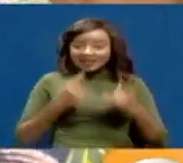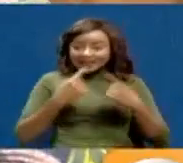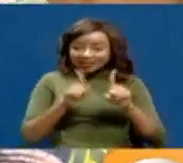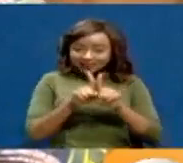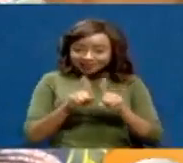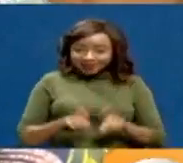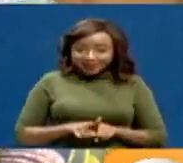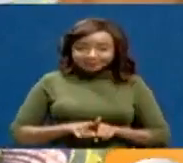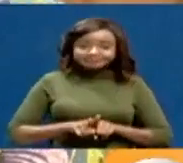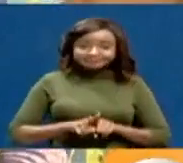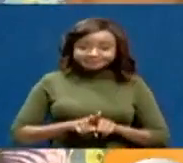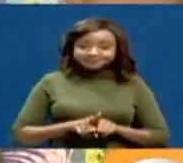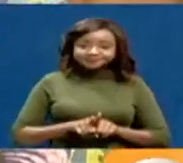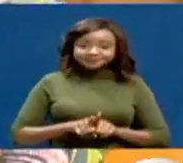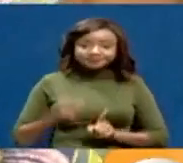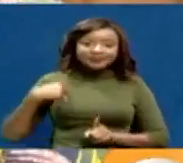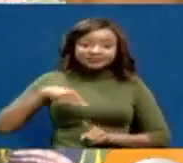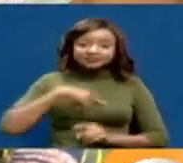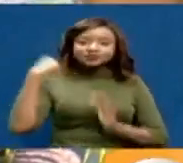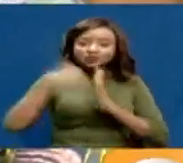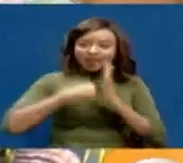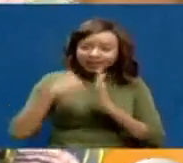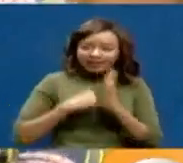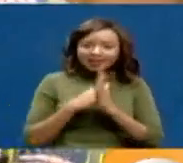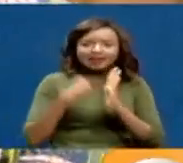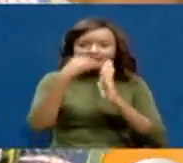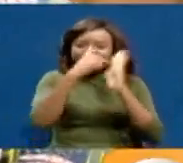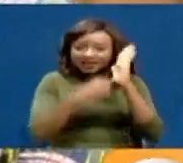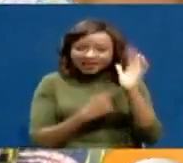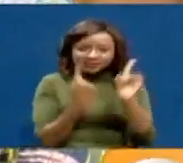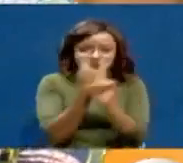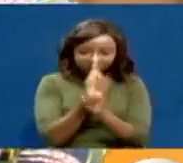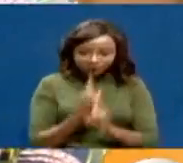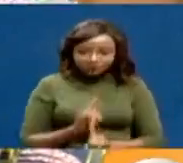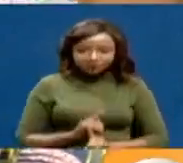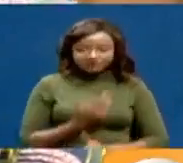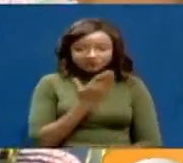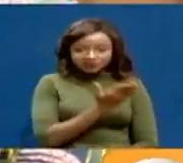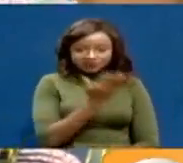pia tuendelea na mikakati yetu